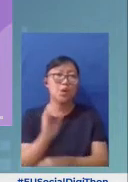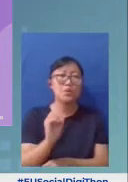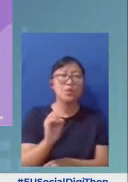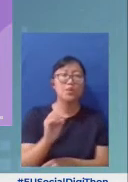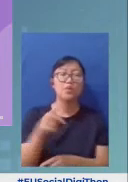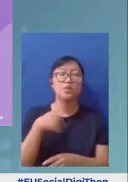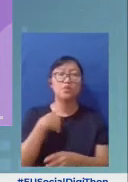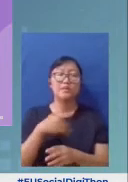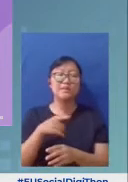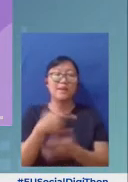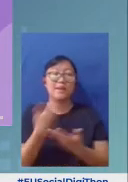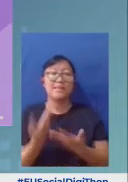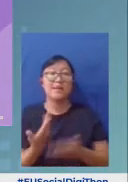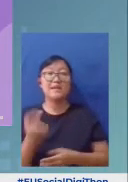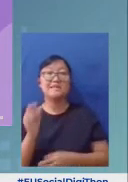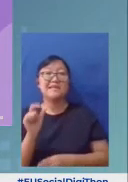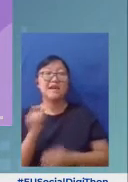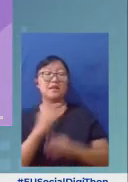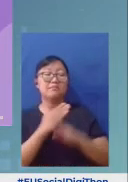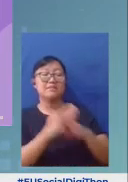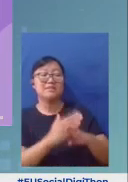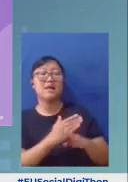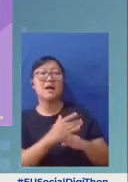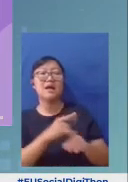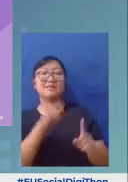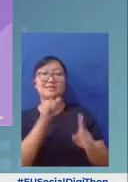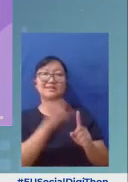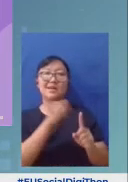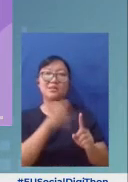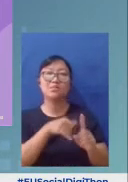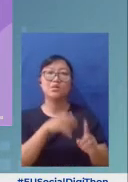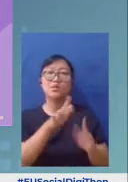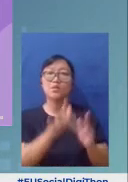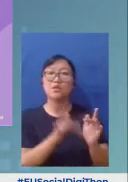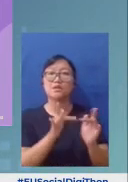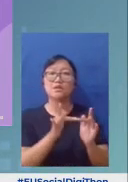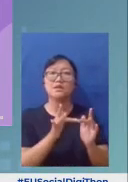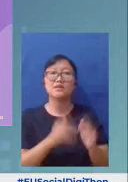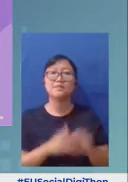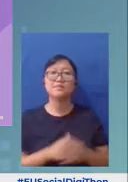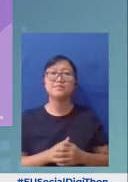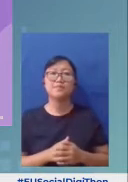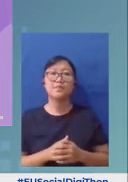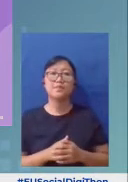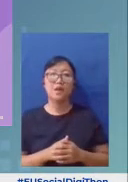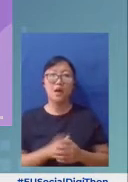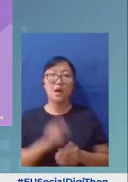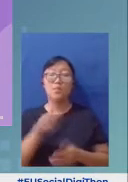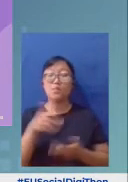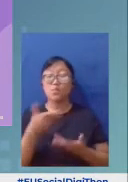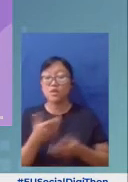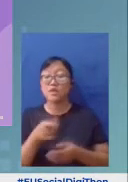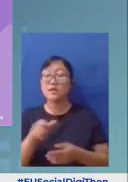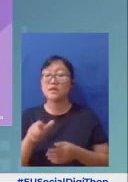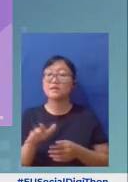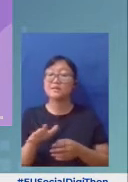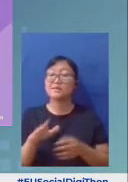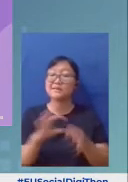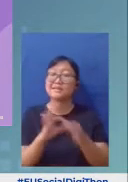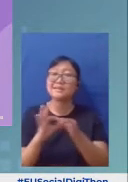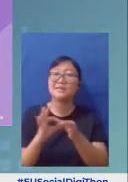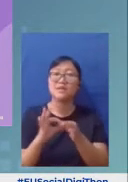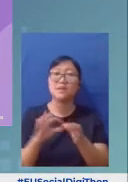tadi disampaikan oleh Bu Dena ya. Ada nih pelatihan-pelatihan untuk para guru gitu ya. Kemudian